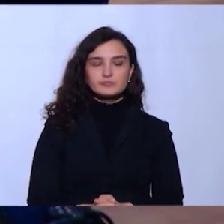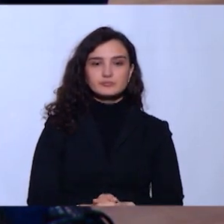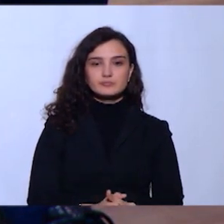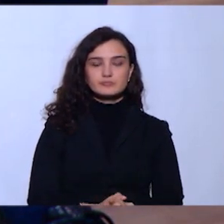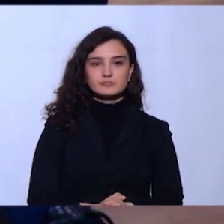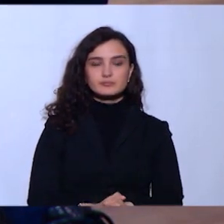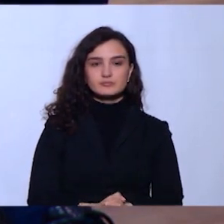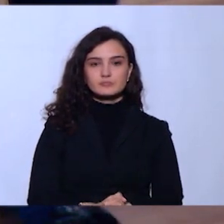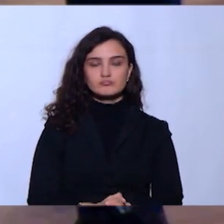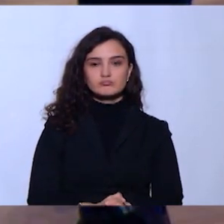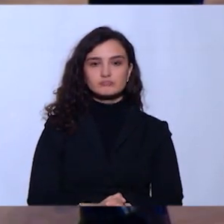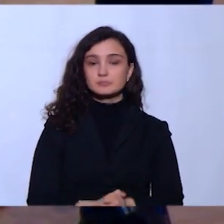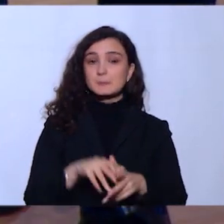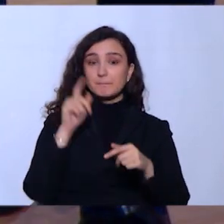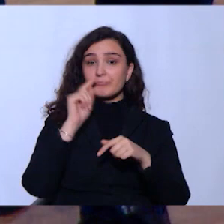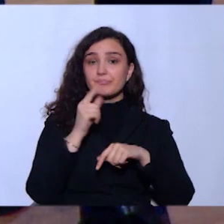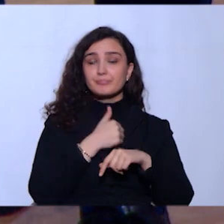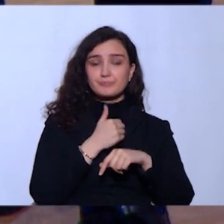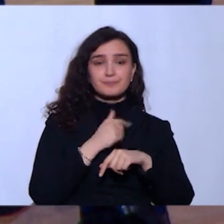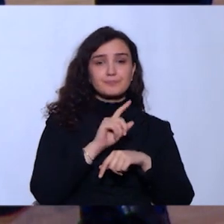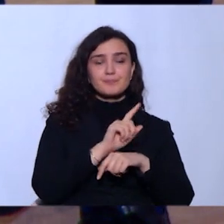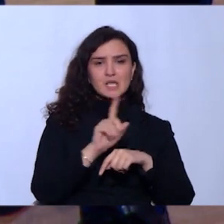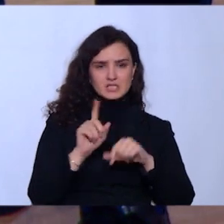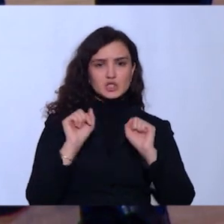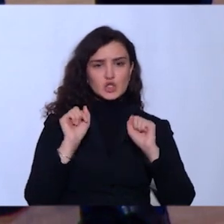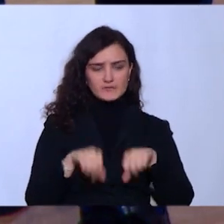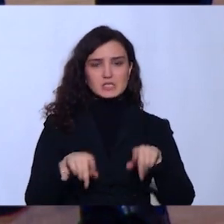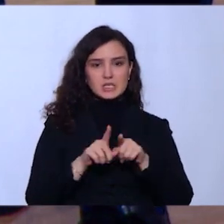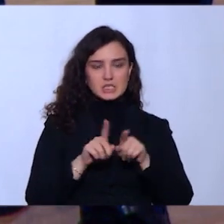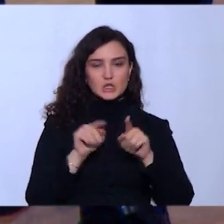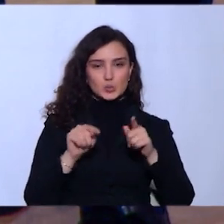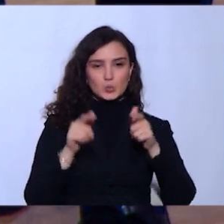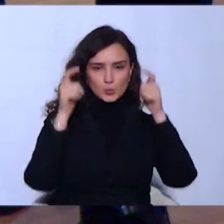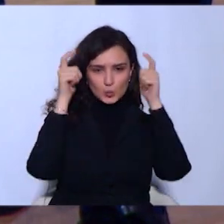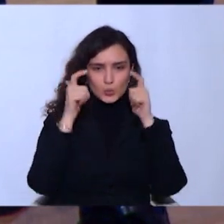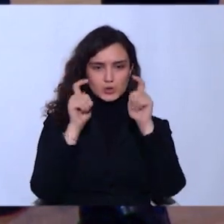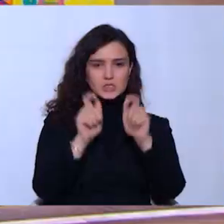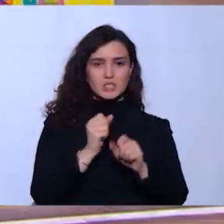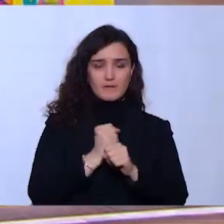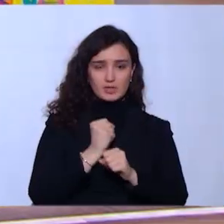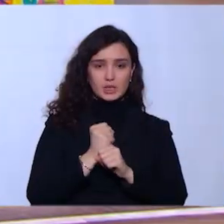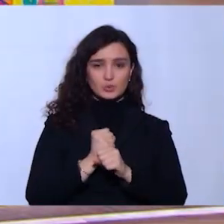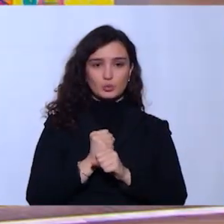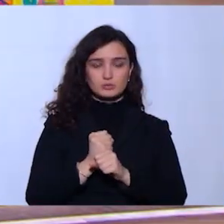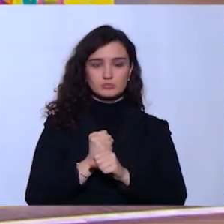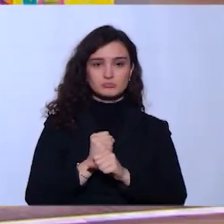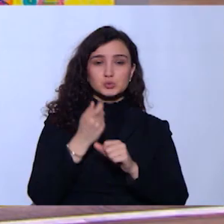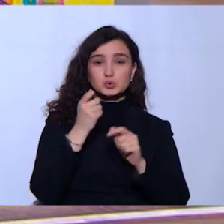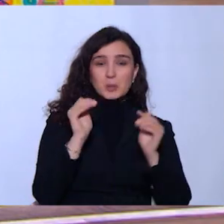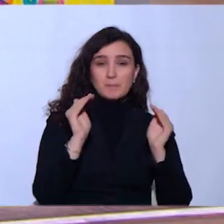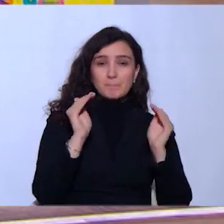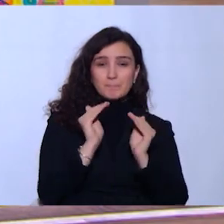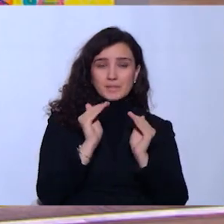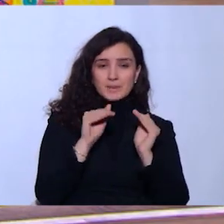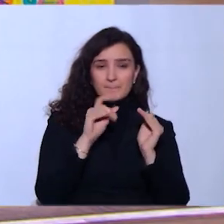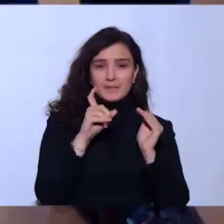ეს ხელში უჭი, იცით რა მინდა, რომ რაღაცნაირად შეგულე ასეთი ქუდიც კი დავახუროთ. და პატარა